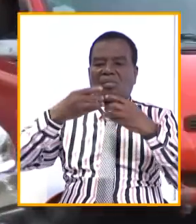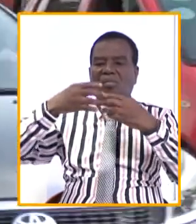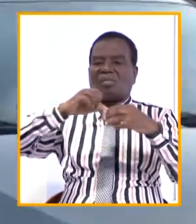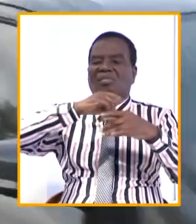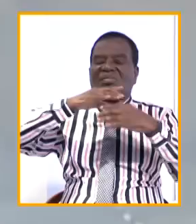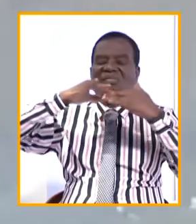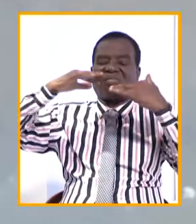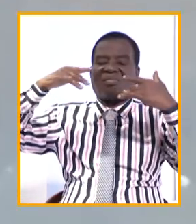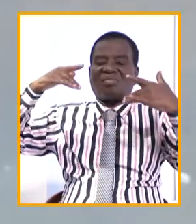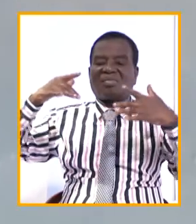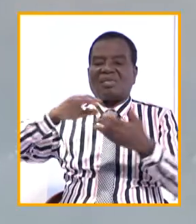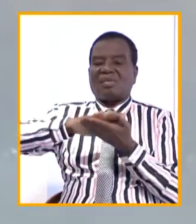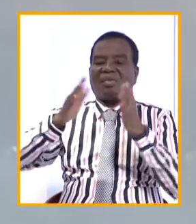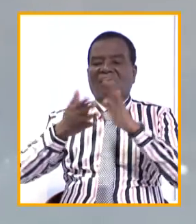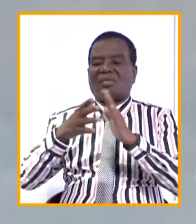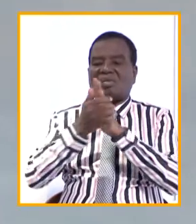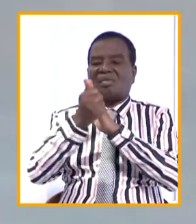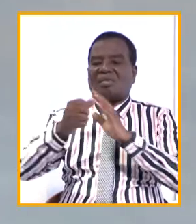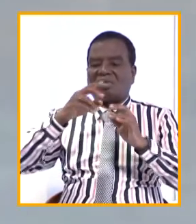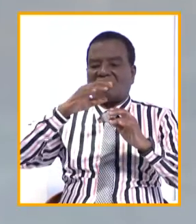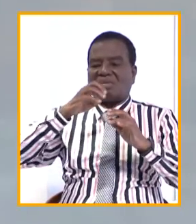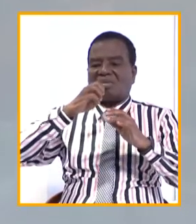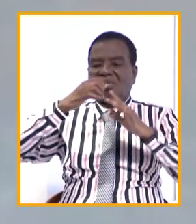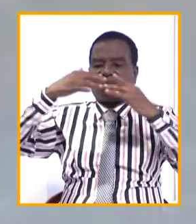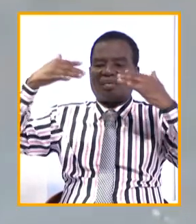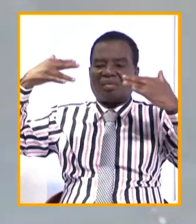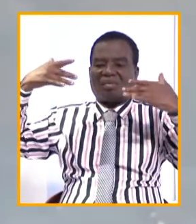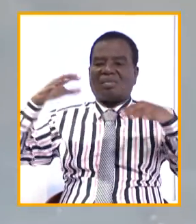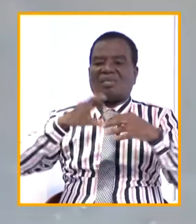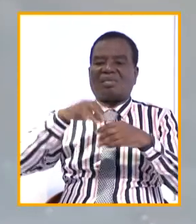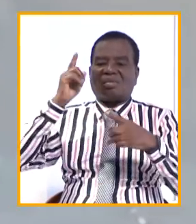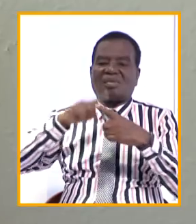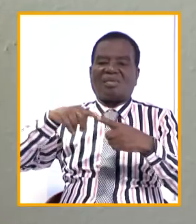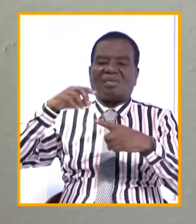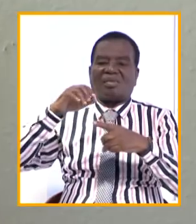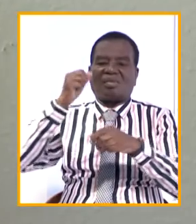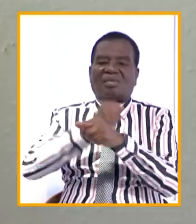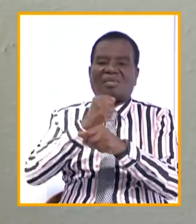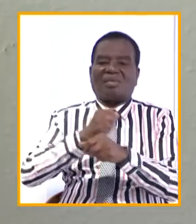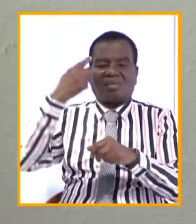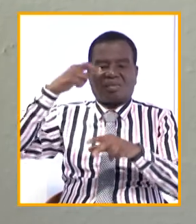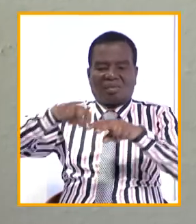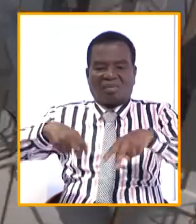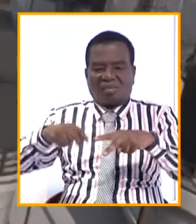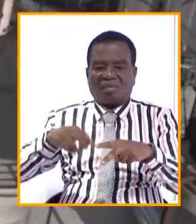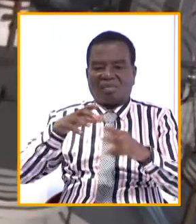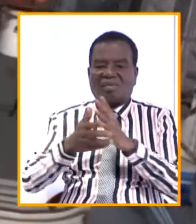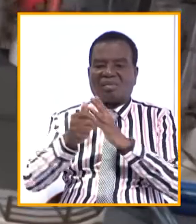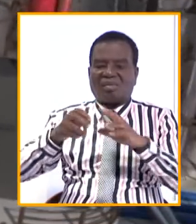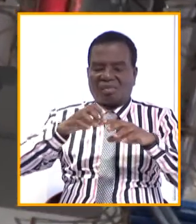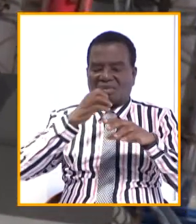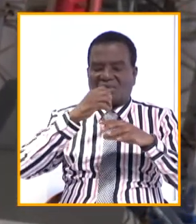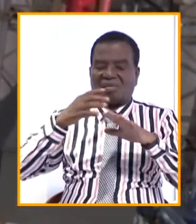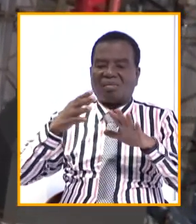l'air, améliorer la qualité de l'air à Abidjan. C'est de leur apporter un outil supplémentaire pour le contrôle de la qualité de l'air.